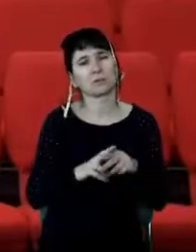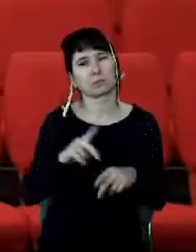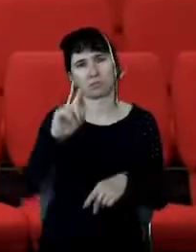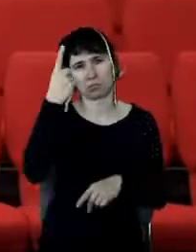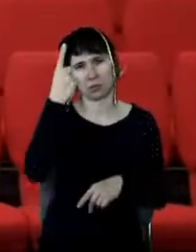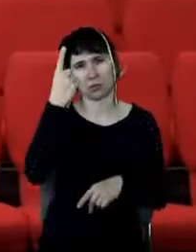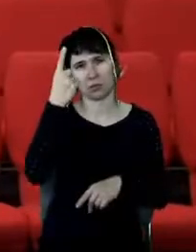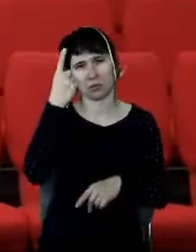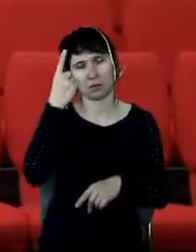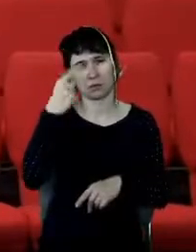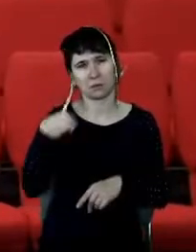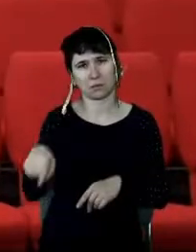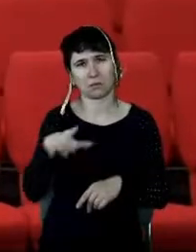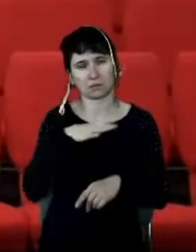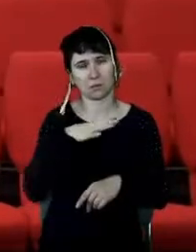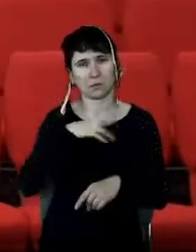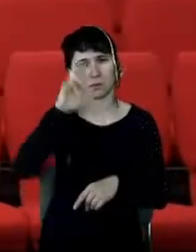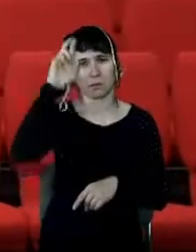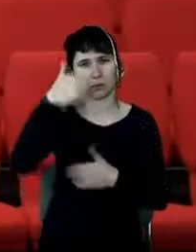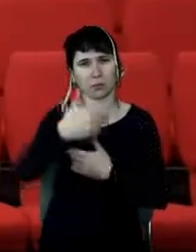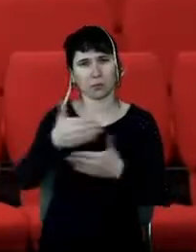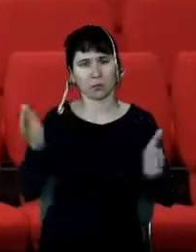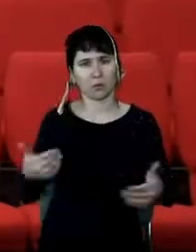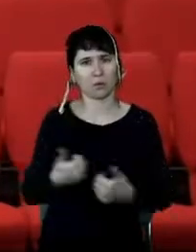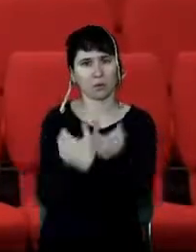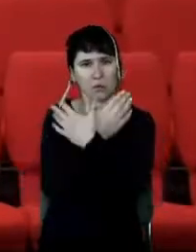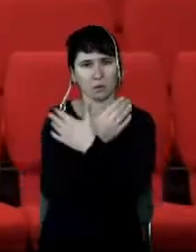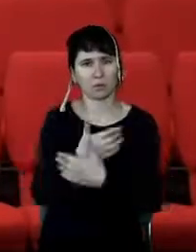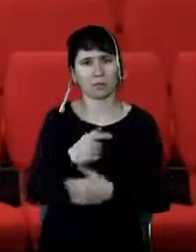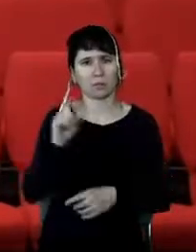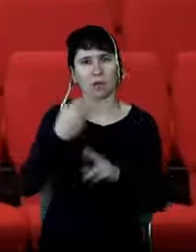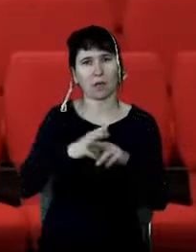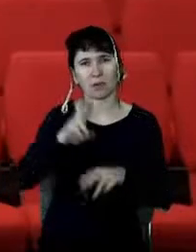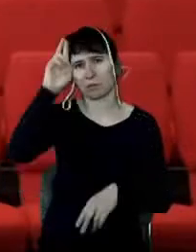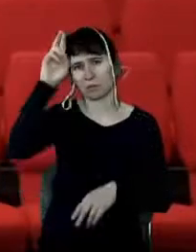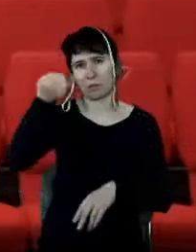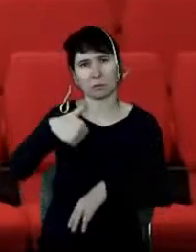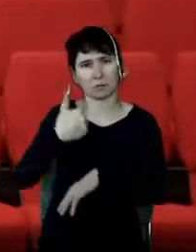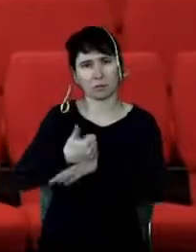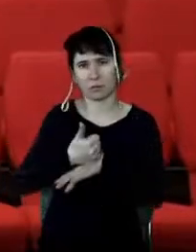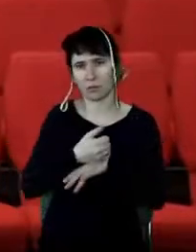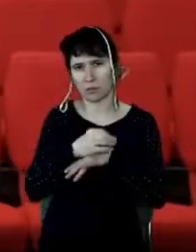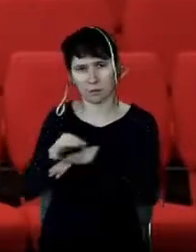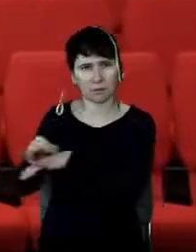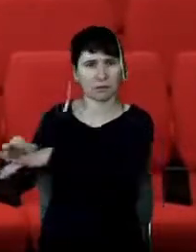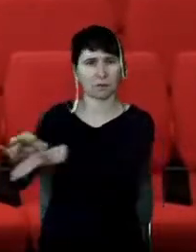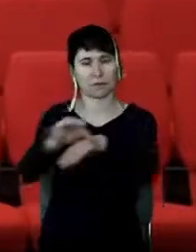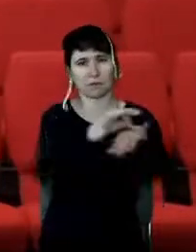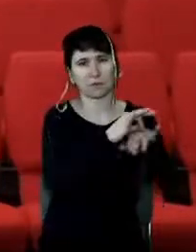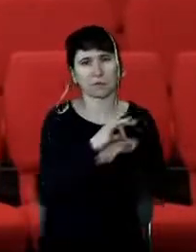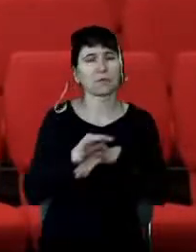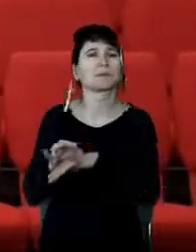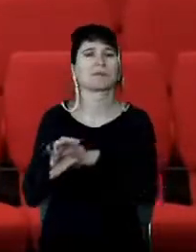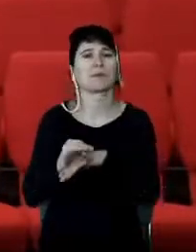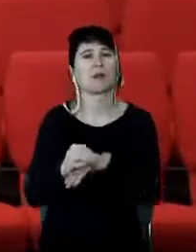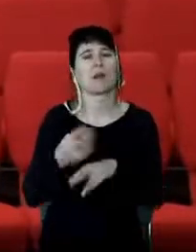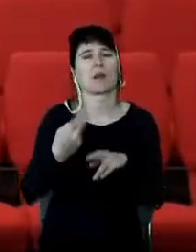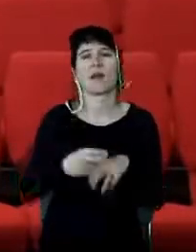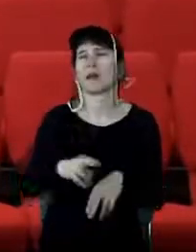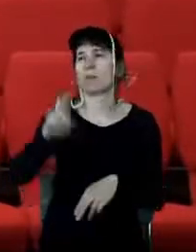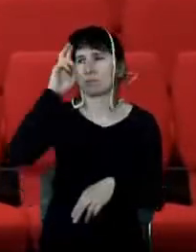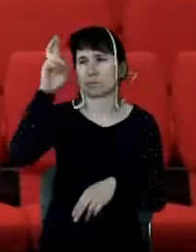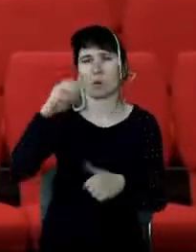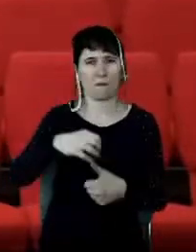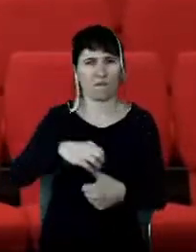впереді євреїв ішов Бог. Впереді Ізраїля ішов їхній Господь,